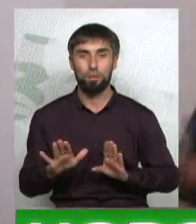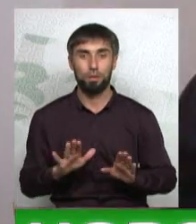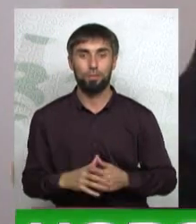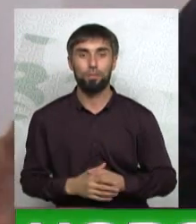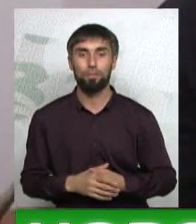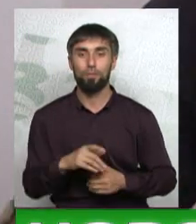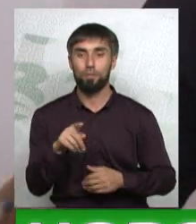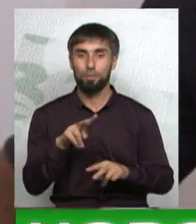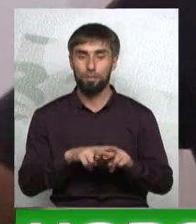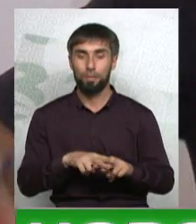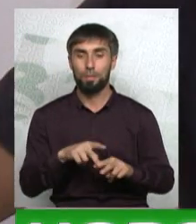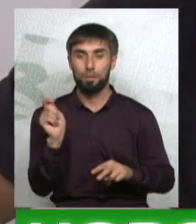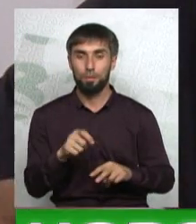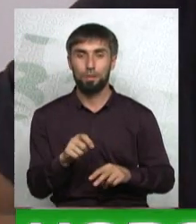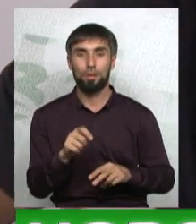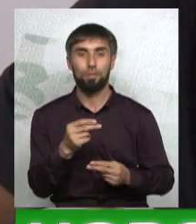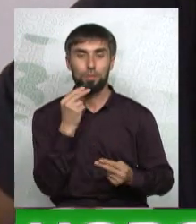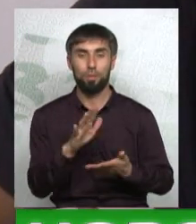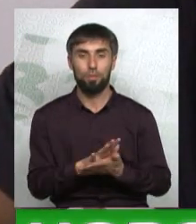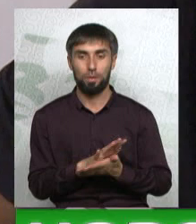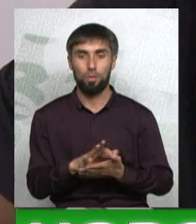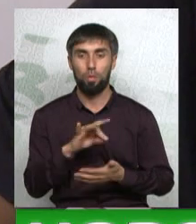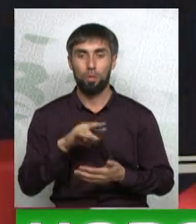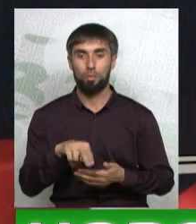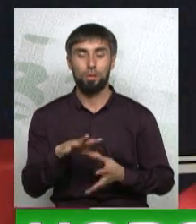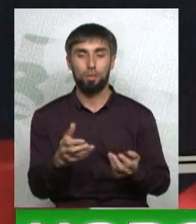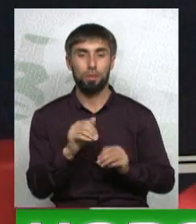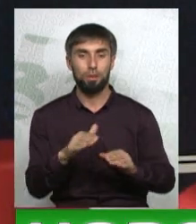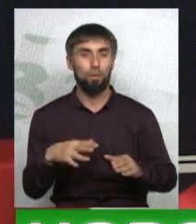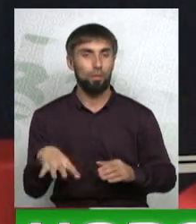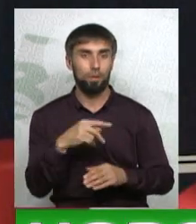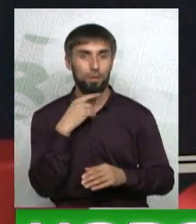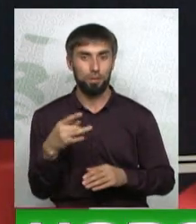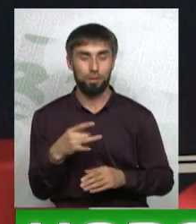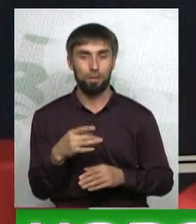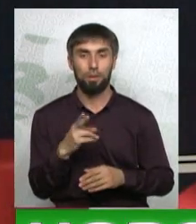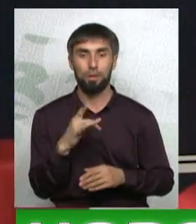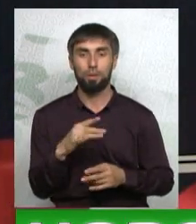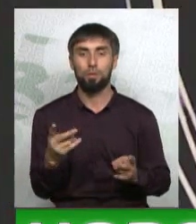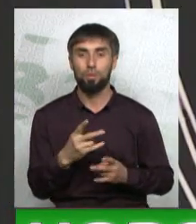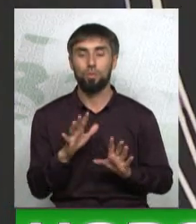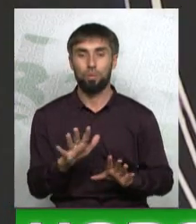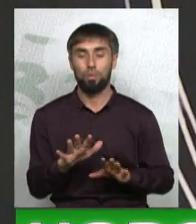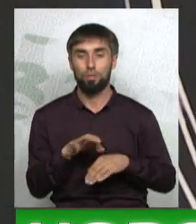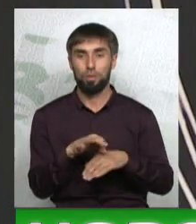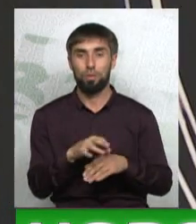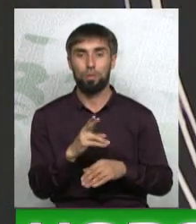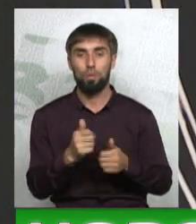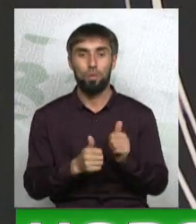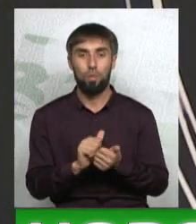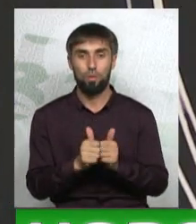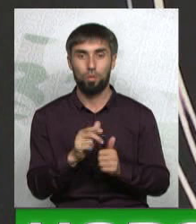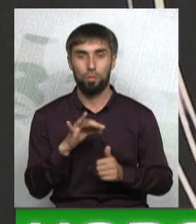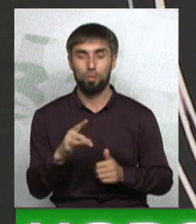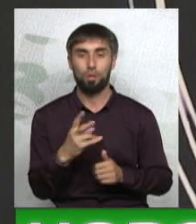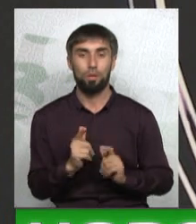воспитатели. Пребывание, питание для них бесплатное. В Олимп принимают детей со всего региона. Кандидатам необходимо только пройти конкурсный отбор